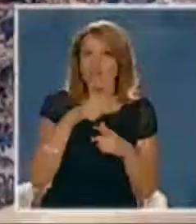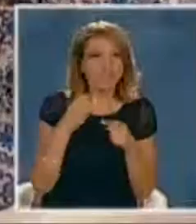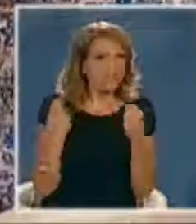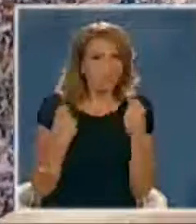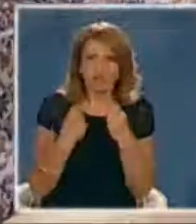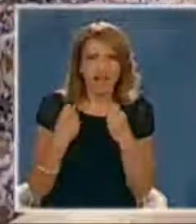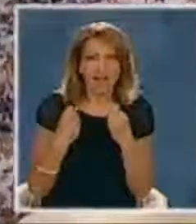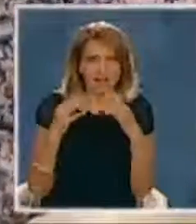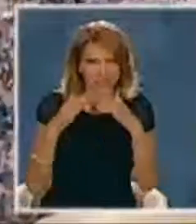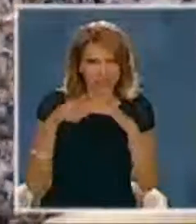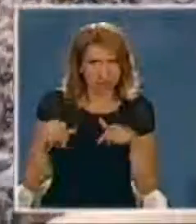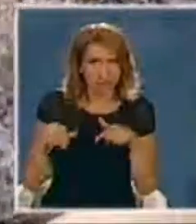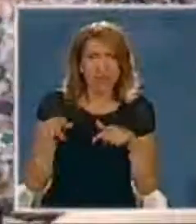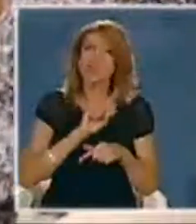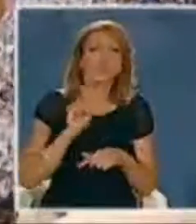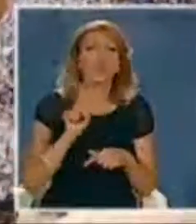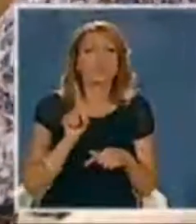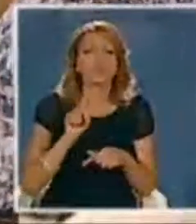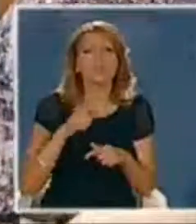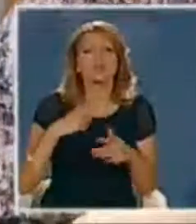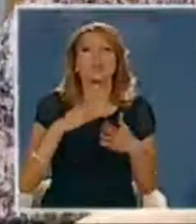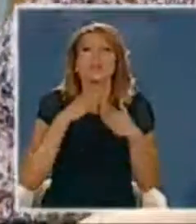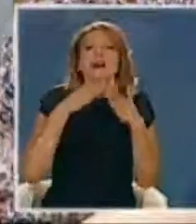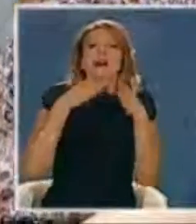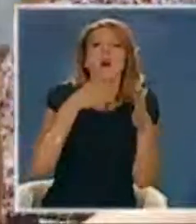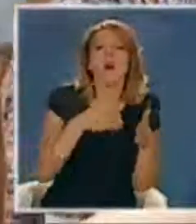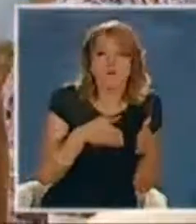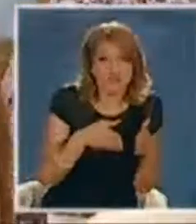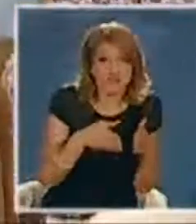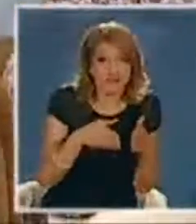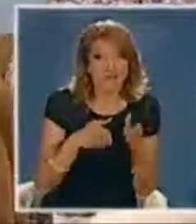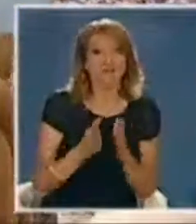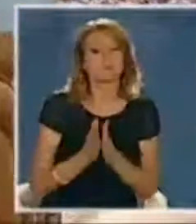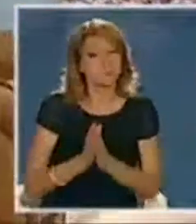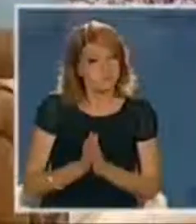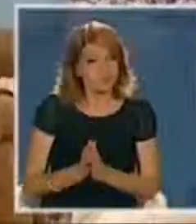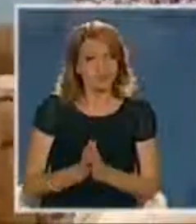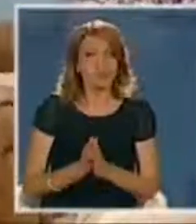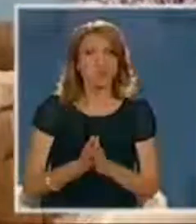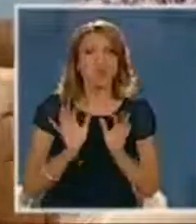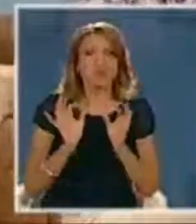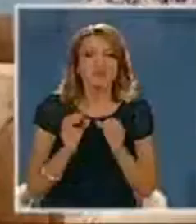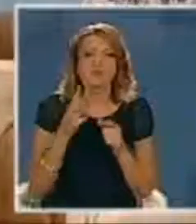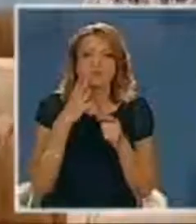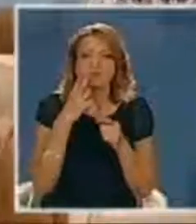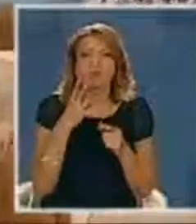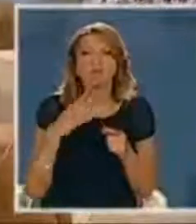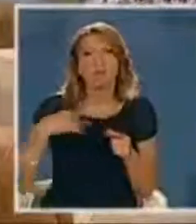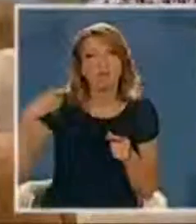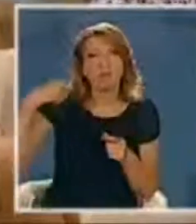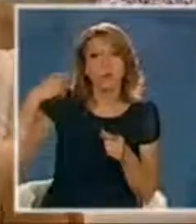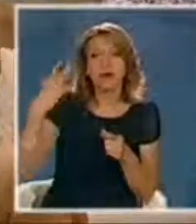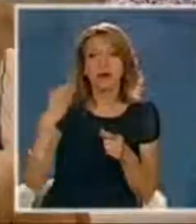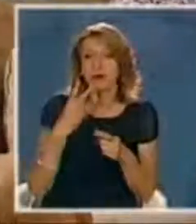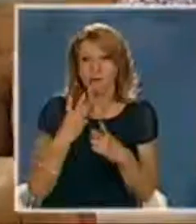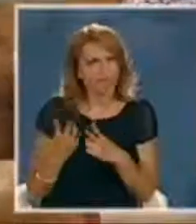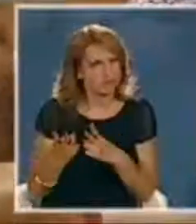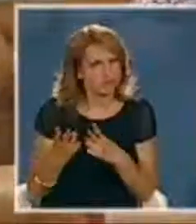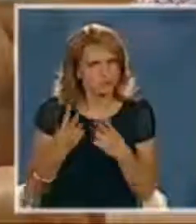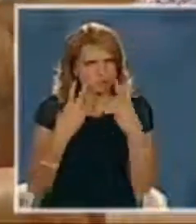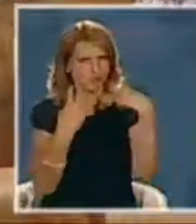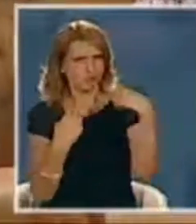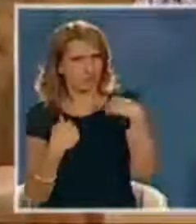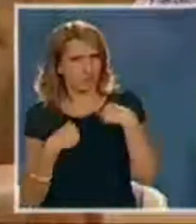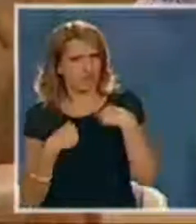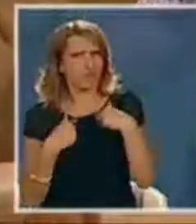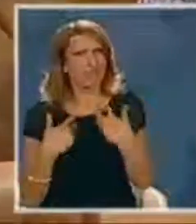някакъв дом, който е преживяна драма. Били сме някъде на гости. Да. И всъщност майка ми тогава почнала да подозира за тези